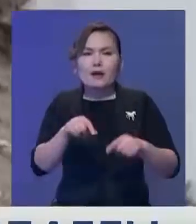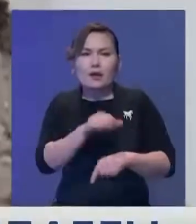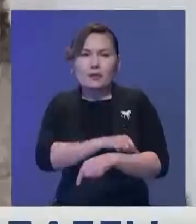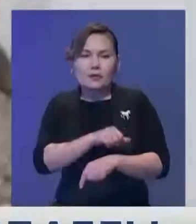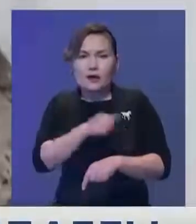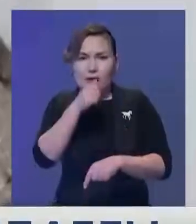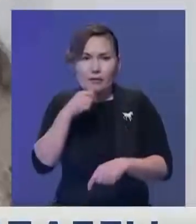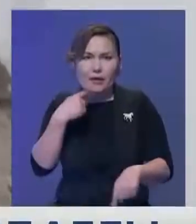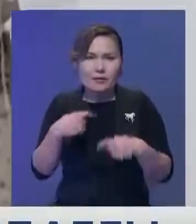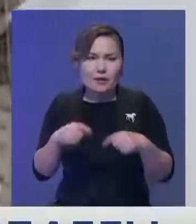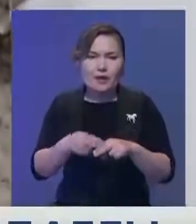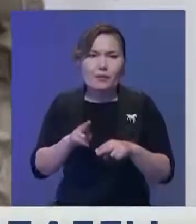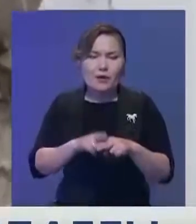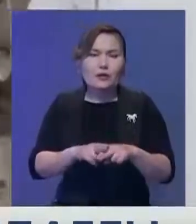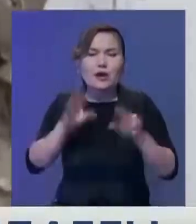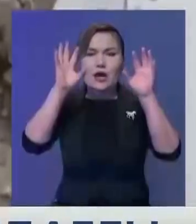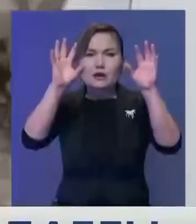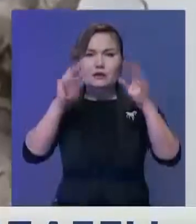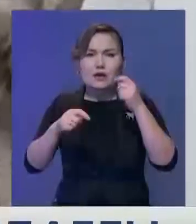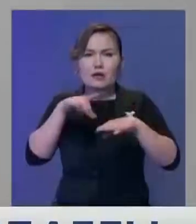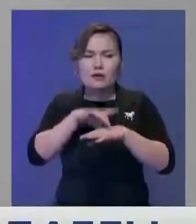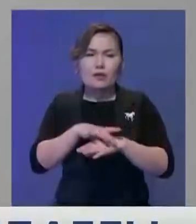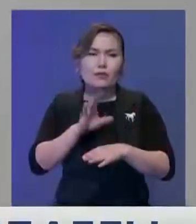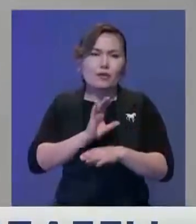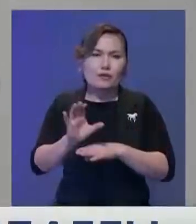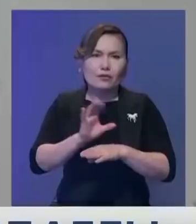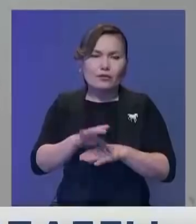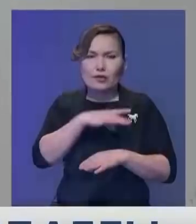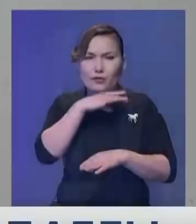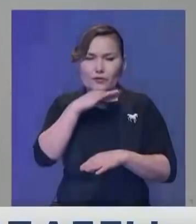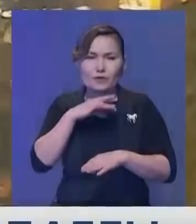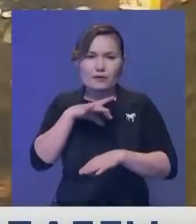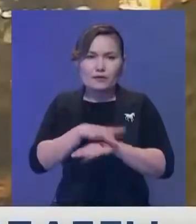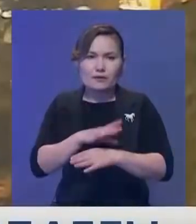есірткі саудасы мен пайдалы қазбаларды заңсыз өндіру үшін араздасып келеді.